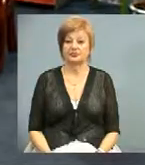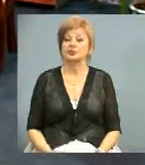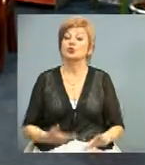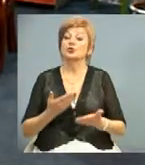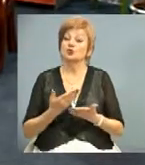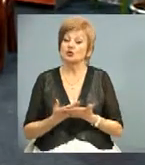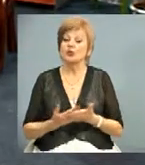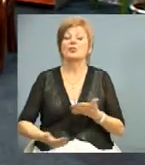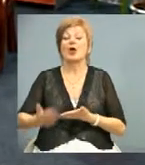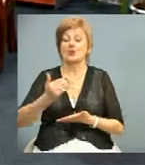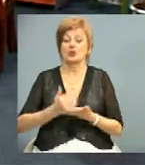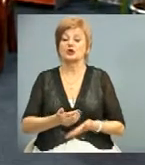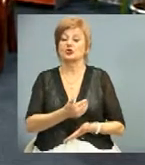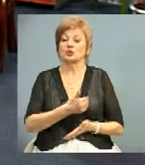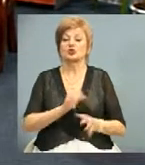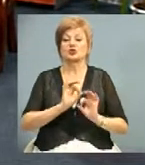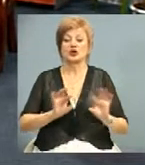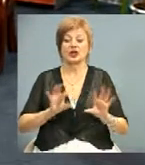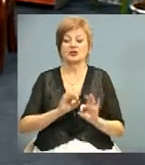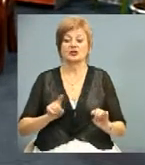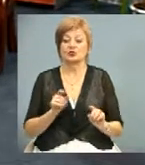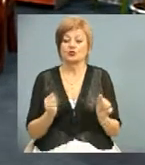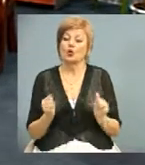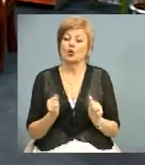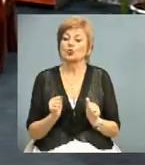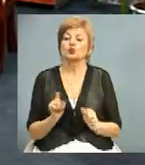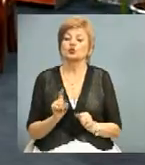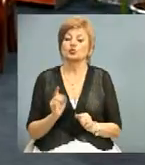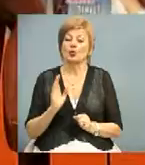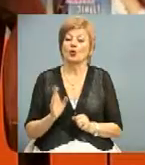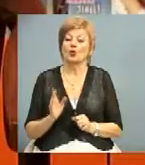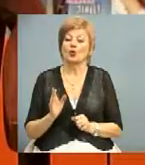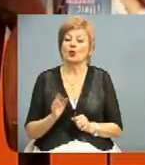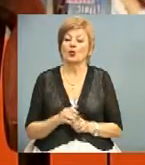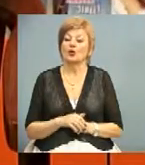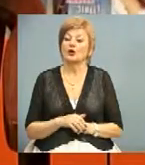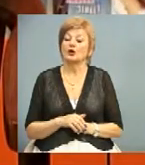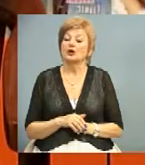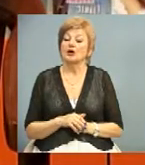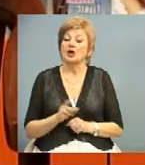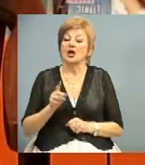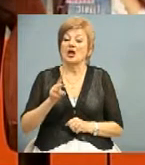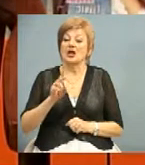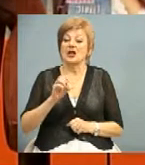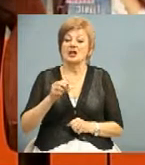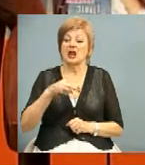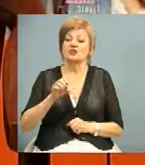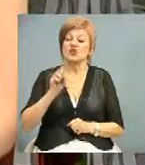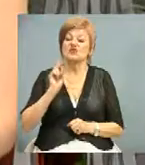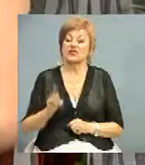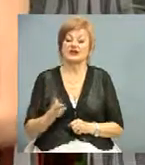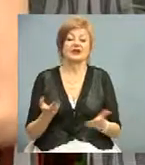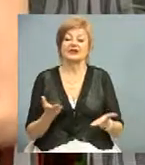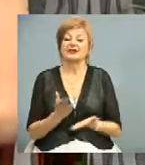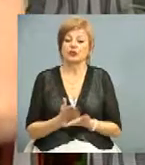Ну що ж, наостанок хочеться поговорити про холодненьке. Про що будемо говорити? Про льодовики. Льодовики, де вони знаходяться,